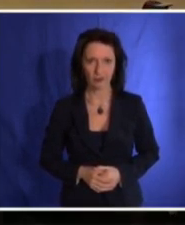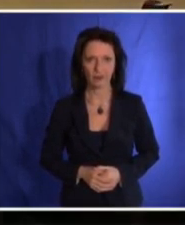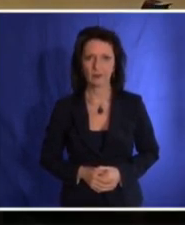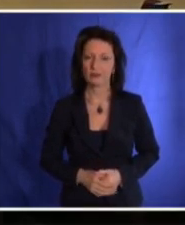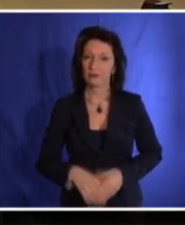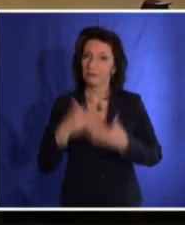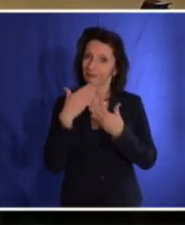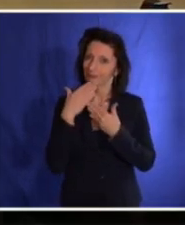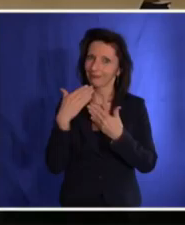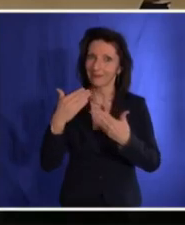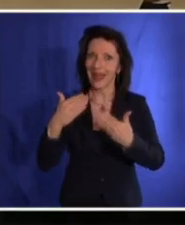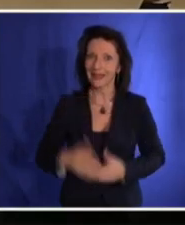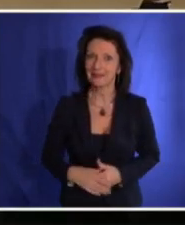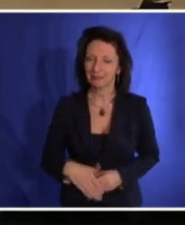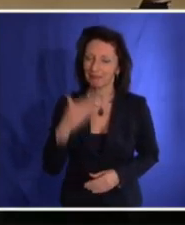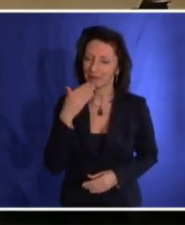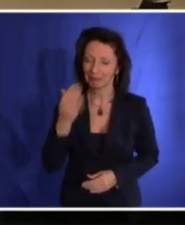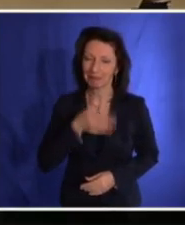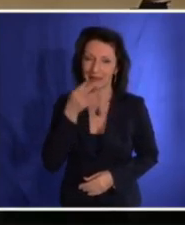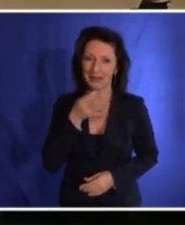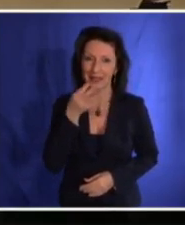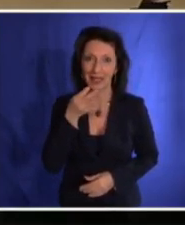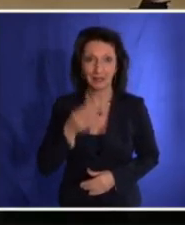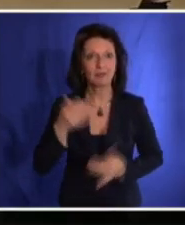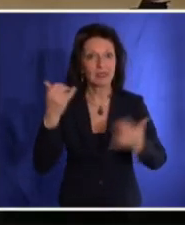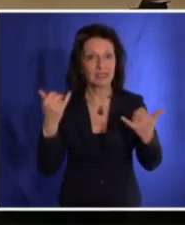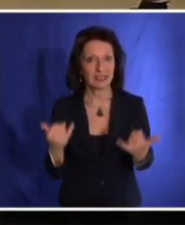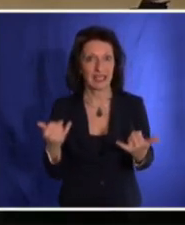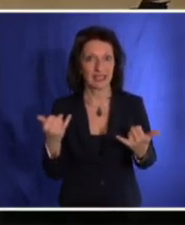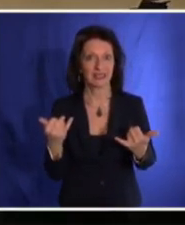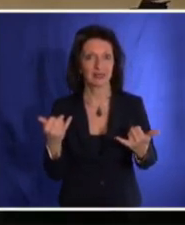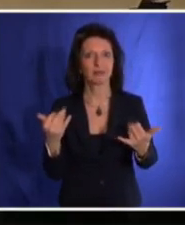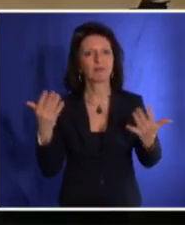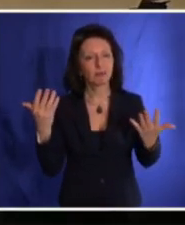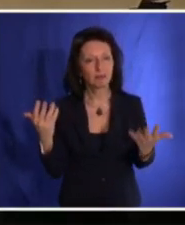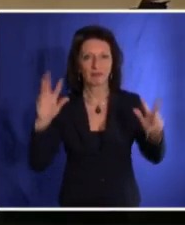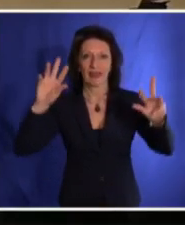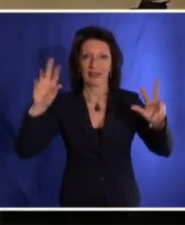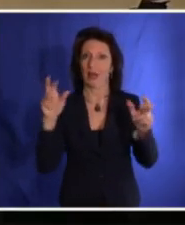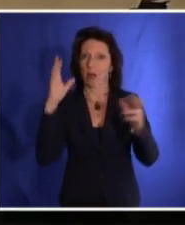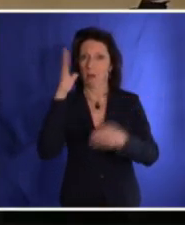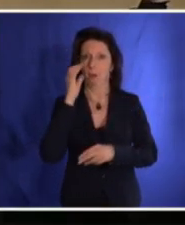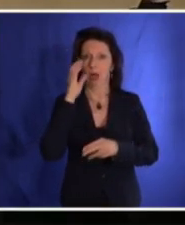Danke, Alfred, für deine Ausführungen. Wir kommen nun zum Bauernbund.